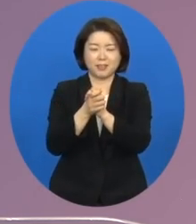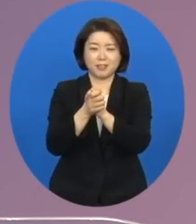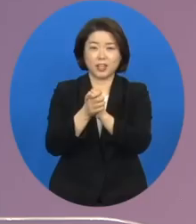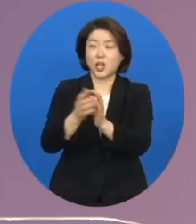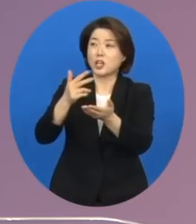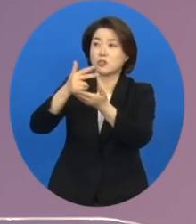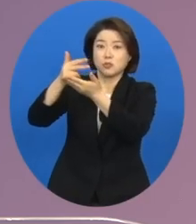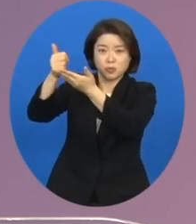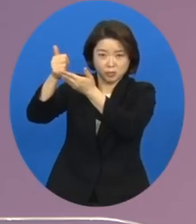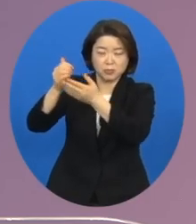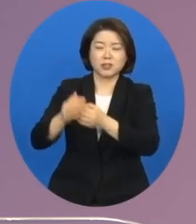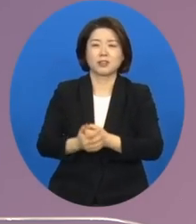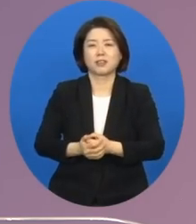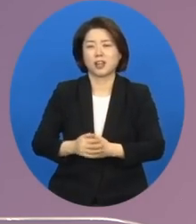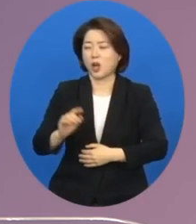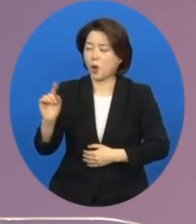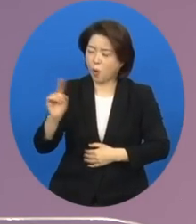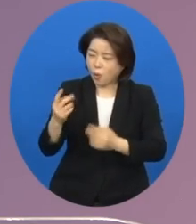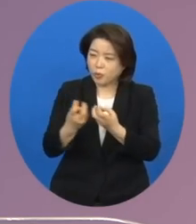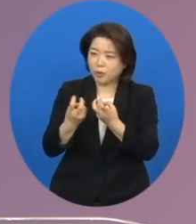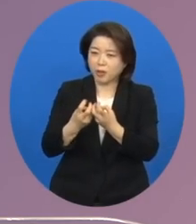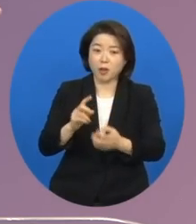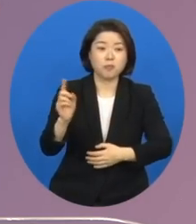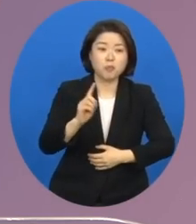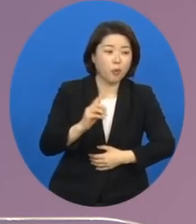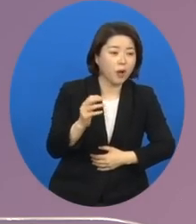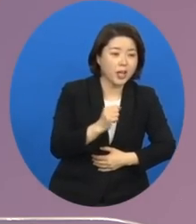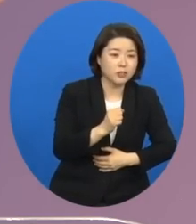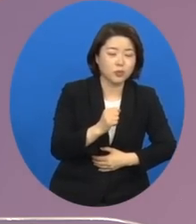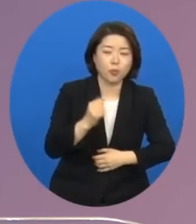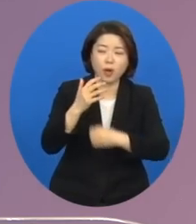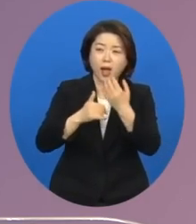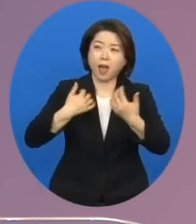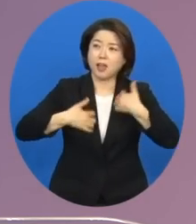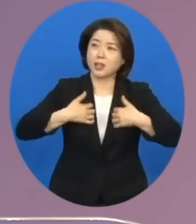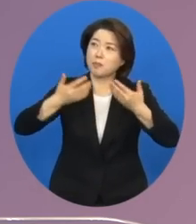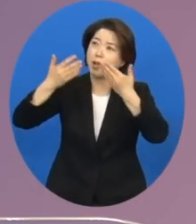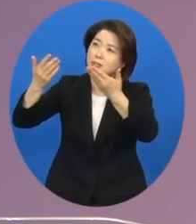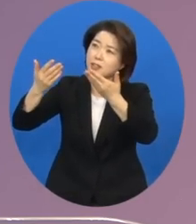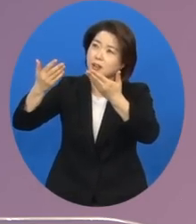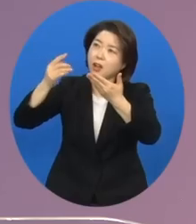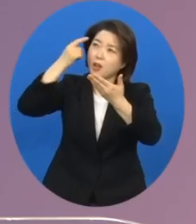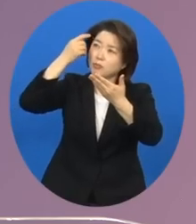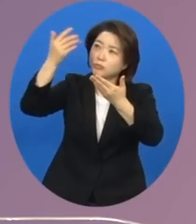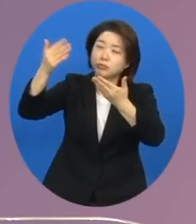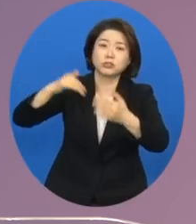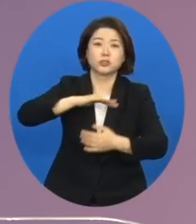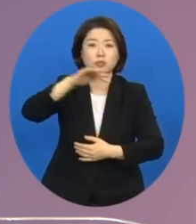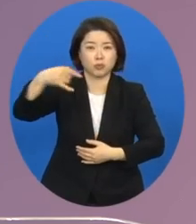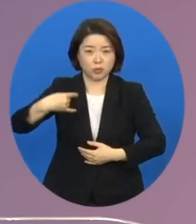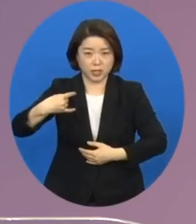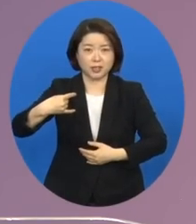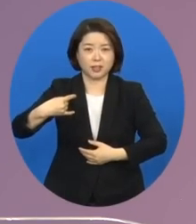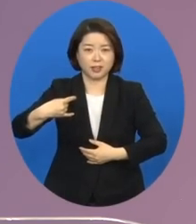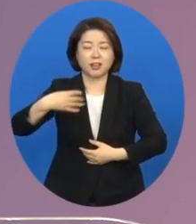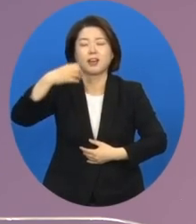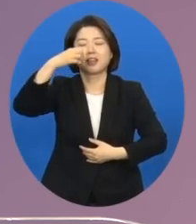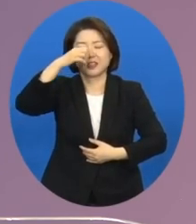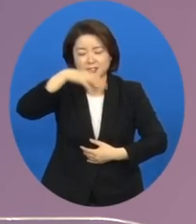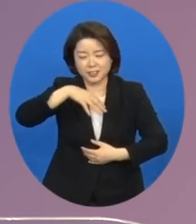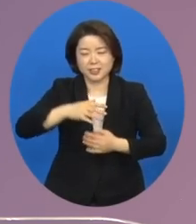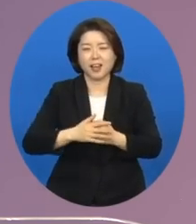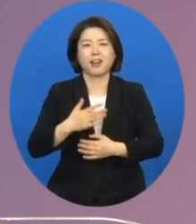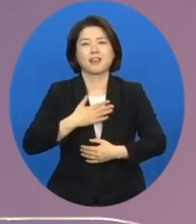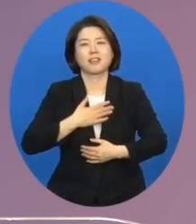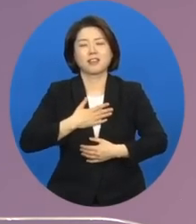주님께서는 어떻게 무엇으로 하나님을 기쁘게 해 드릴까라고 묻는 우리에게 그저 나를